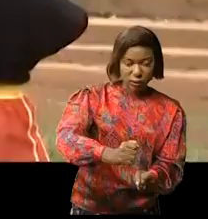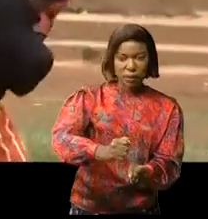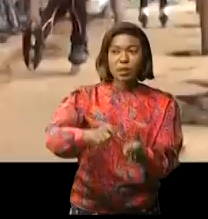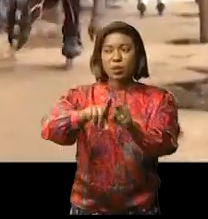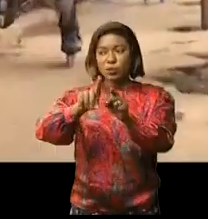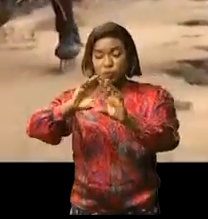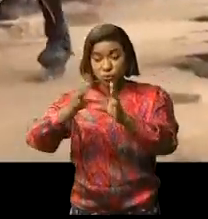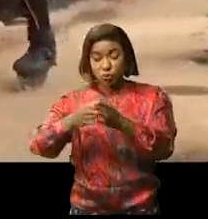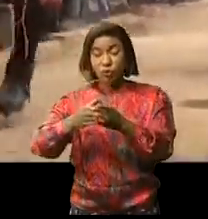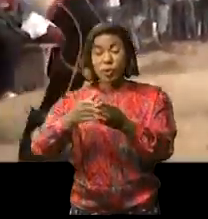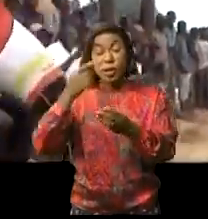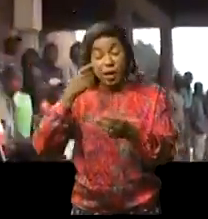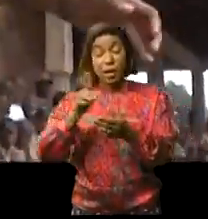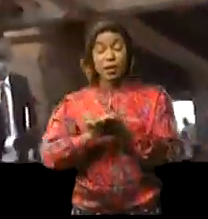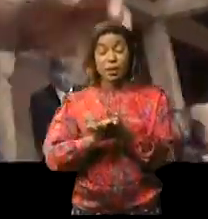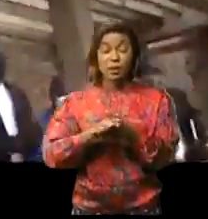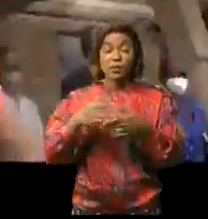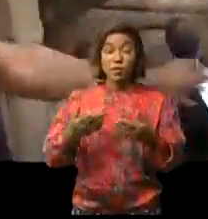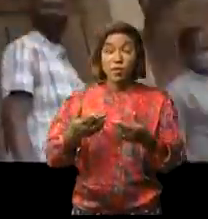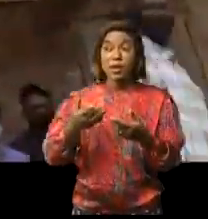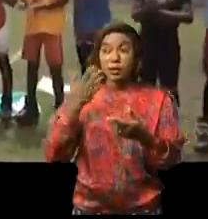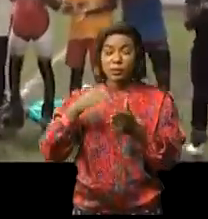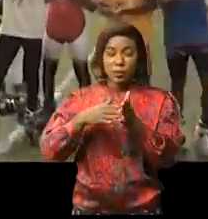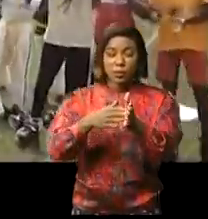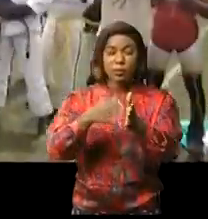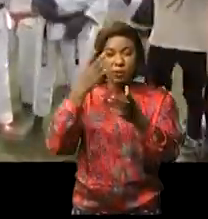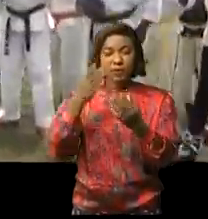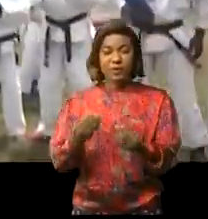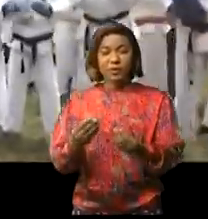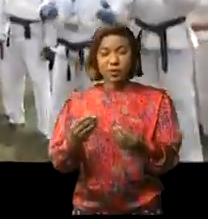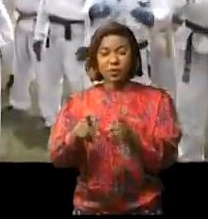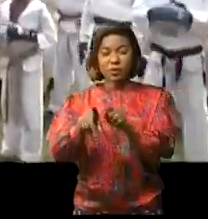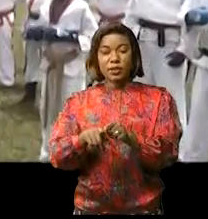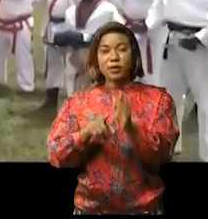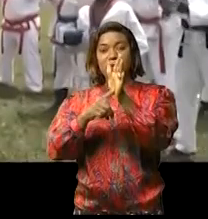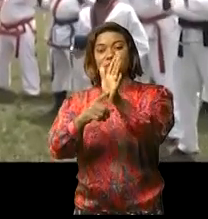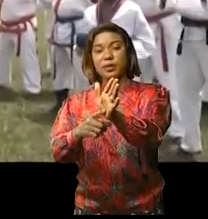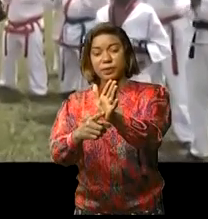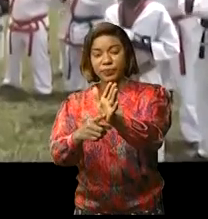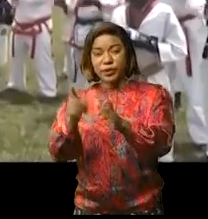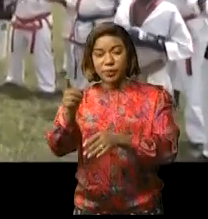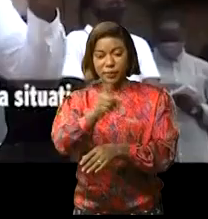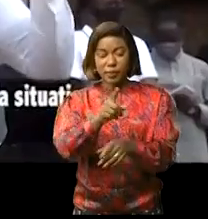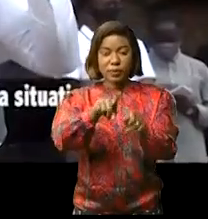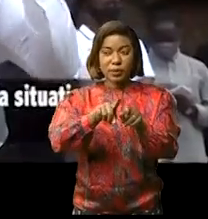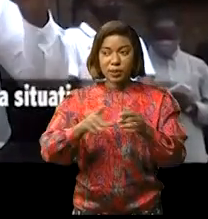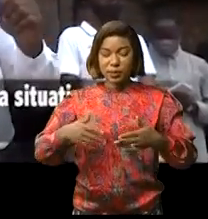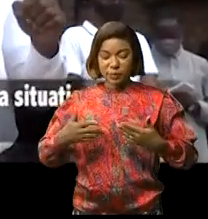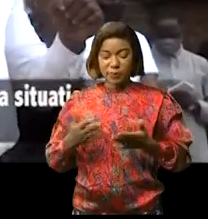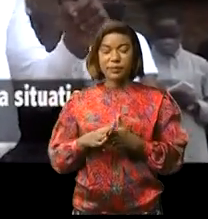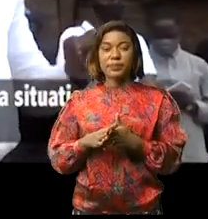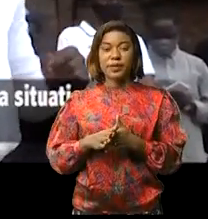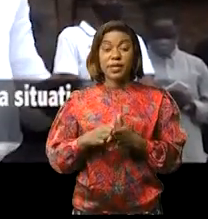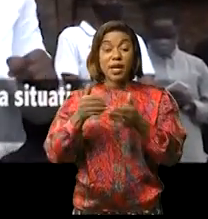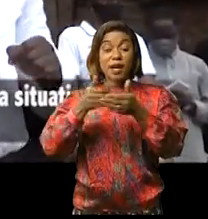relayeur, ils défilent discipline par discipline pour exhiber leur talent. Au premier d'entre eux, plutôt ému. Avant na